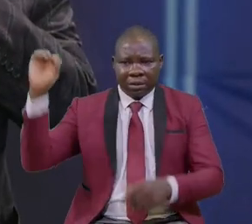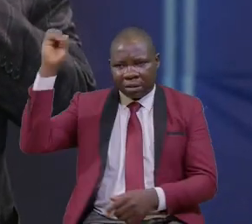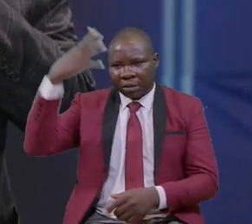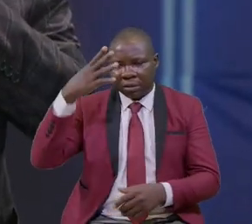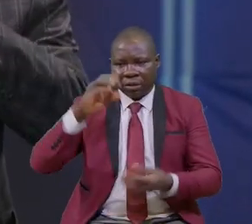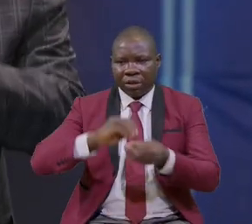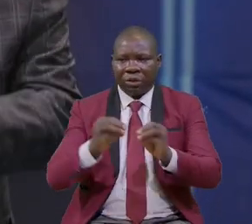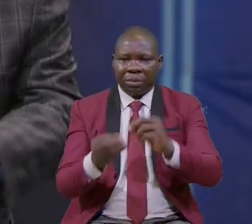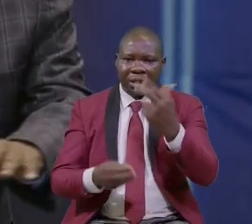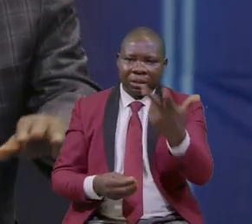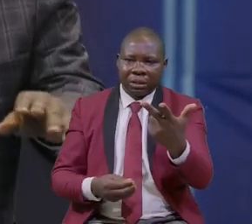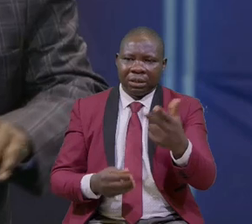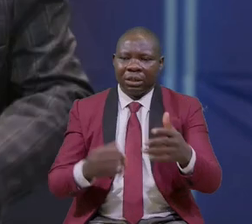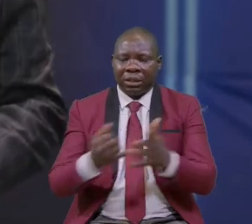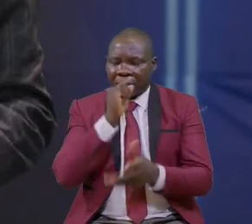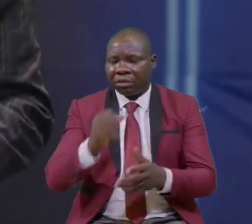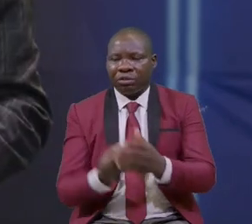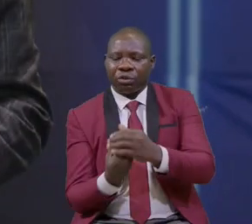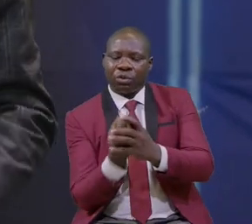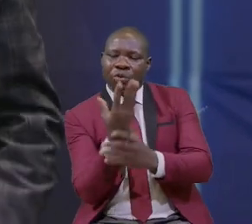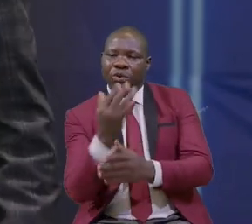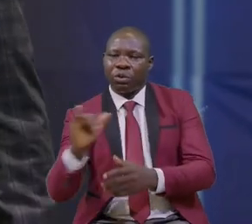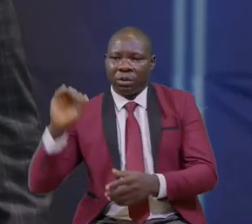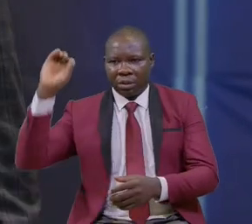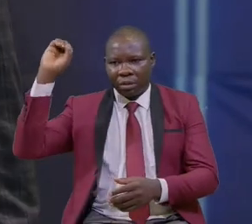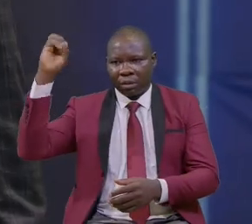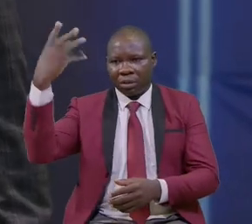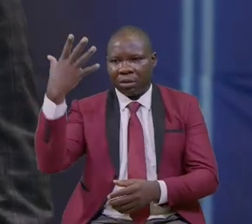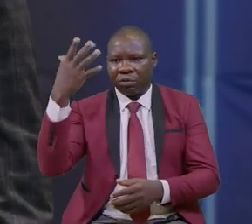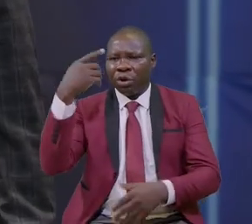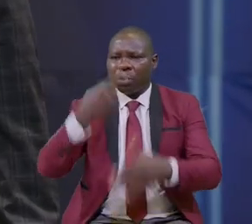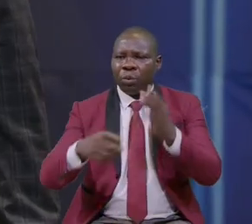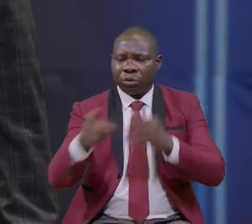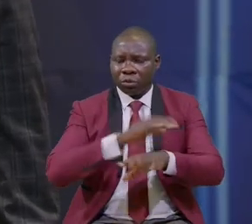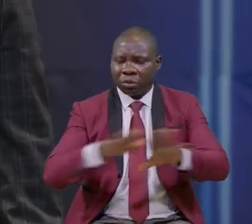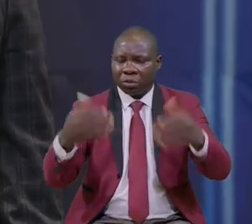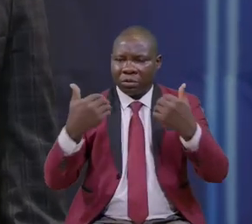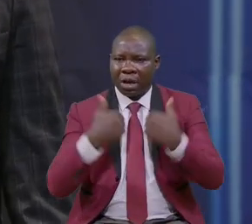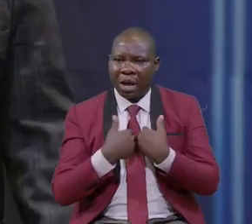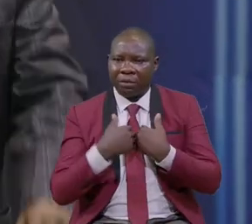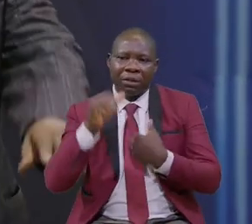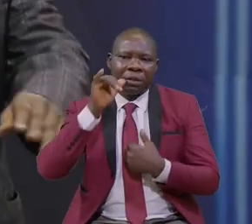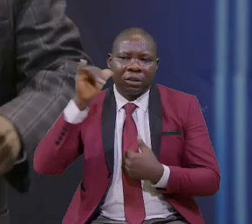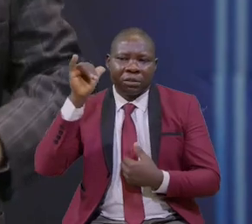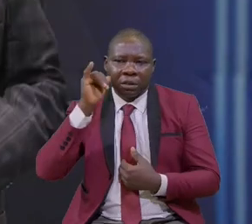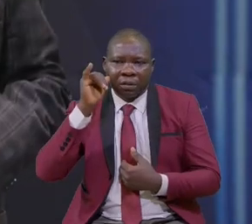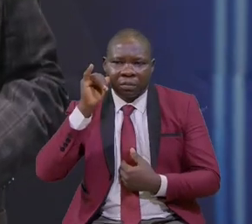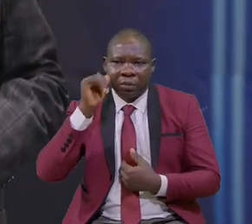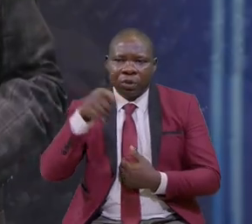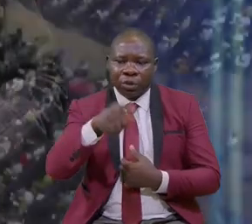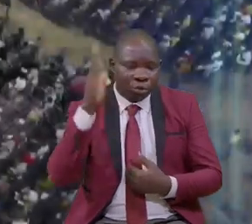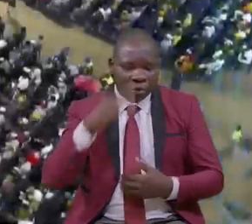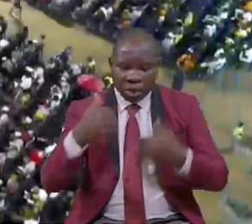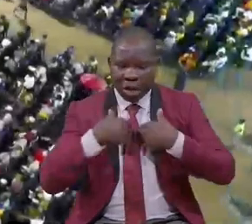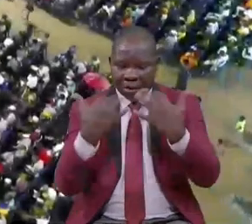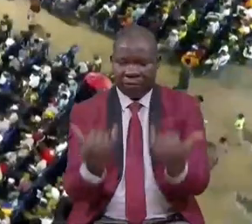ceci, troisièmement, la grâce croissante, la grâce grandissante. Ce que tu n'avais pas hier, tu